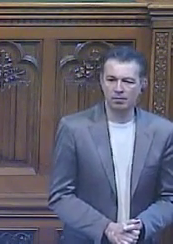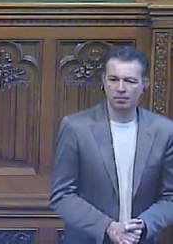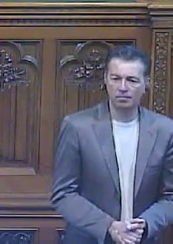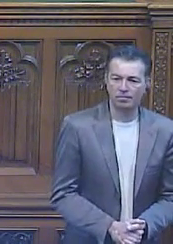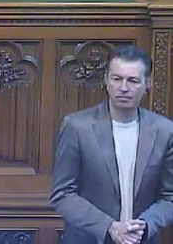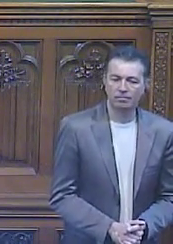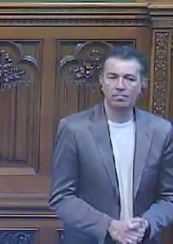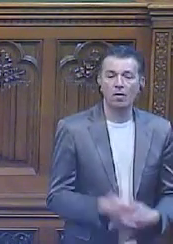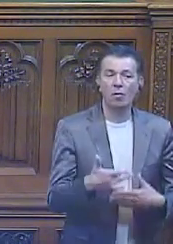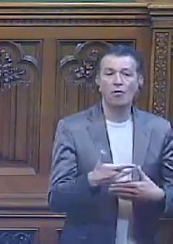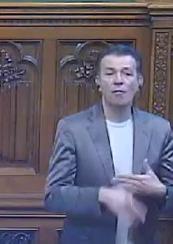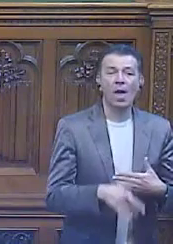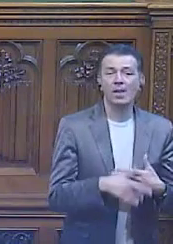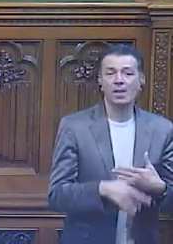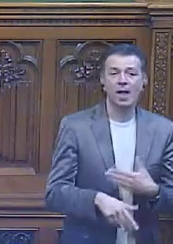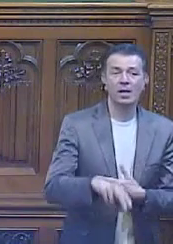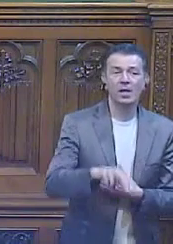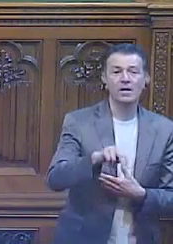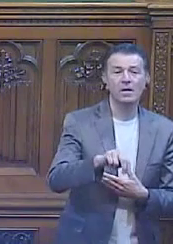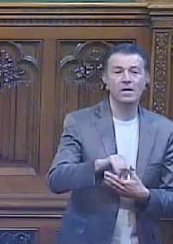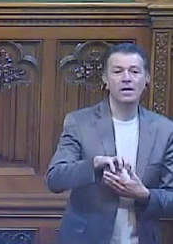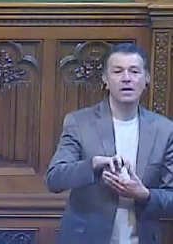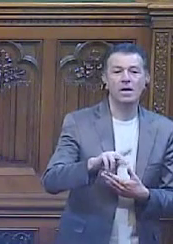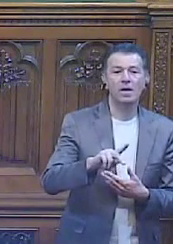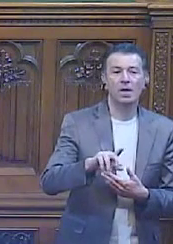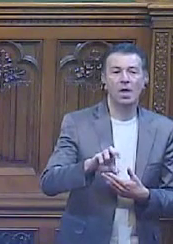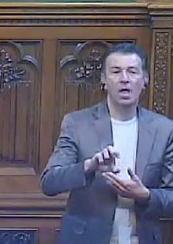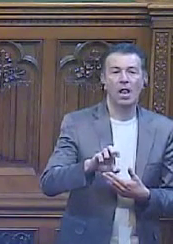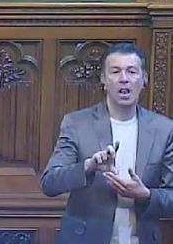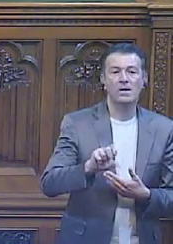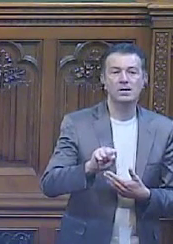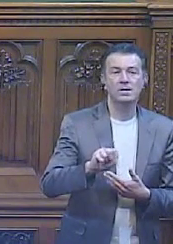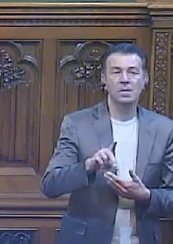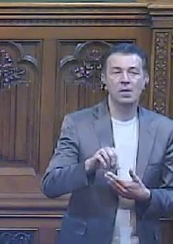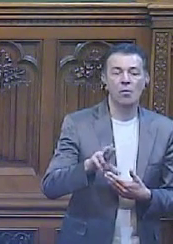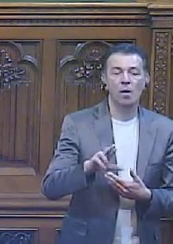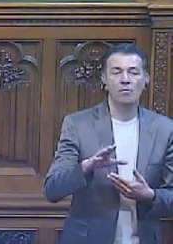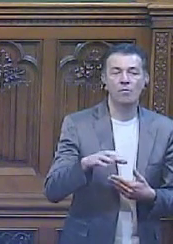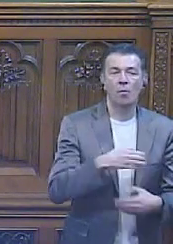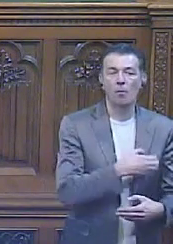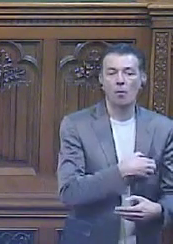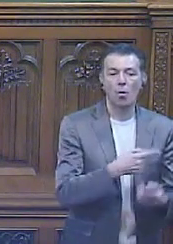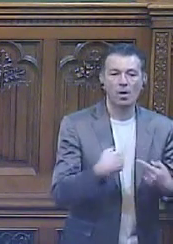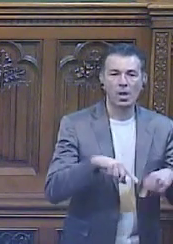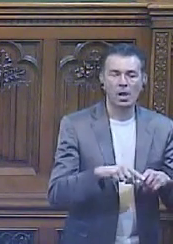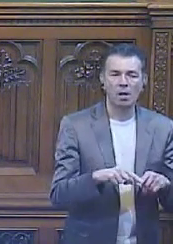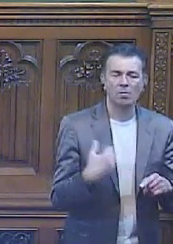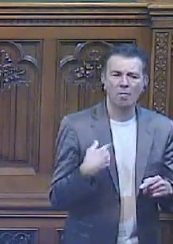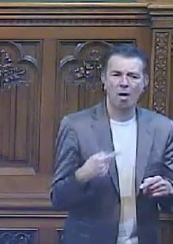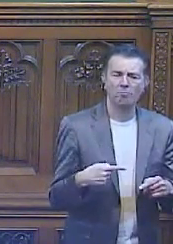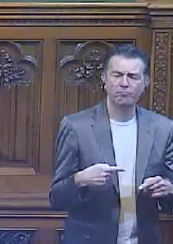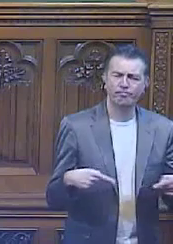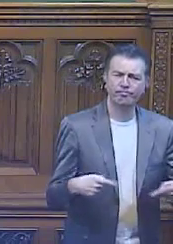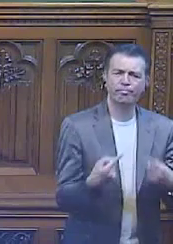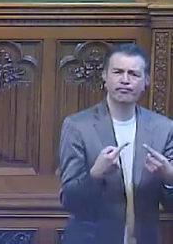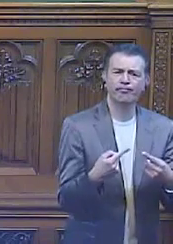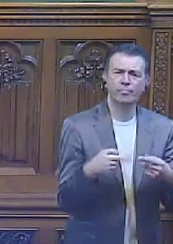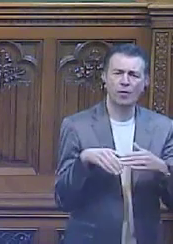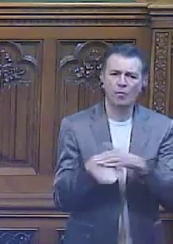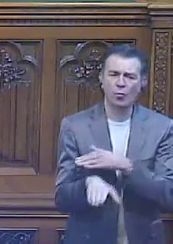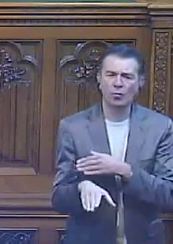So kam es Freitag in Nickelsdorf, Burgenland, also noch nicht Wien, das kommt dann noch, zu einer Auseinandersetzung zwischen Flüchtlingen